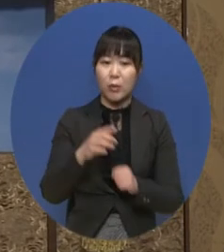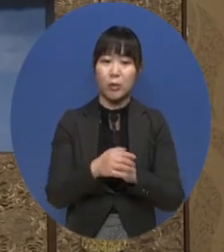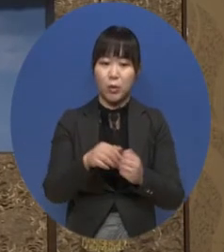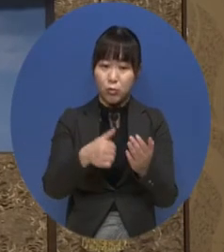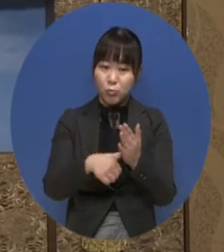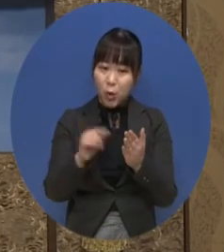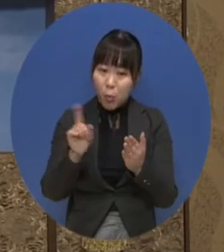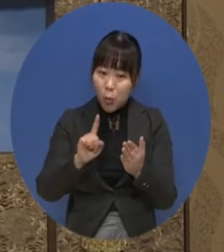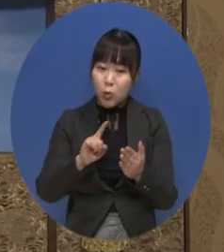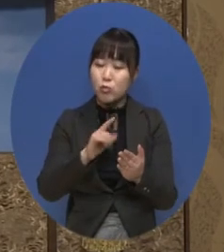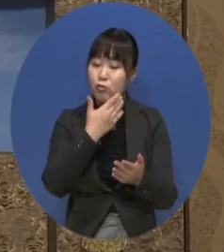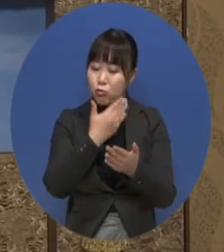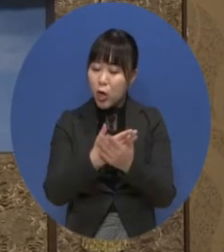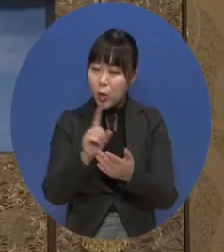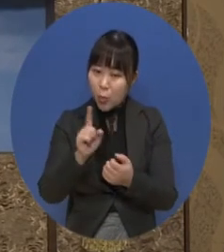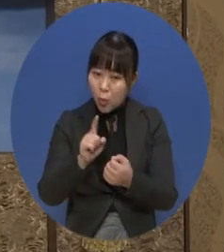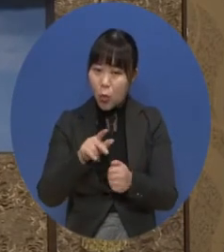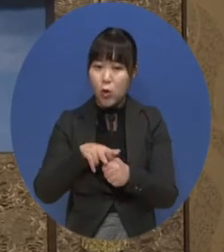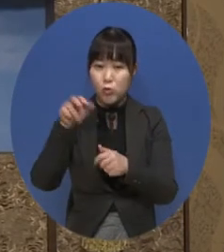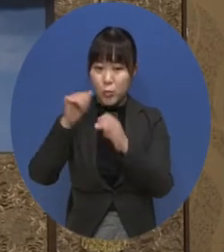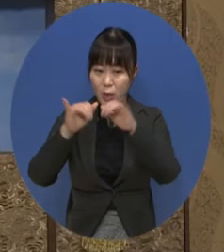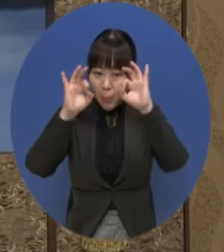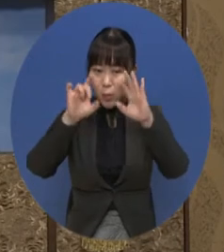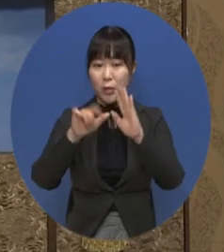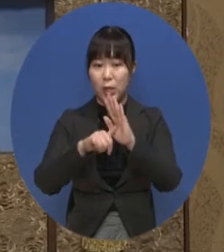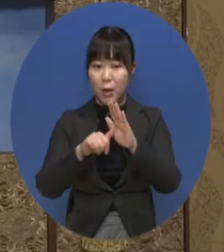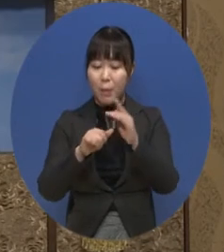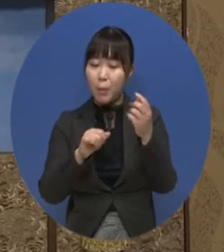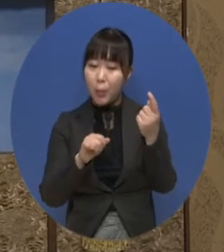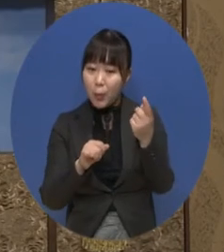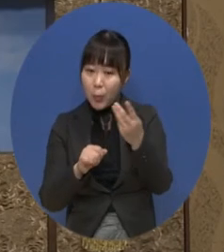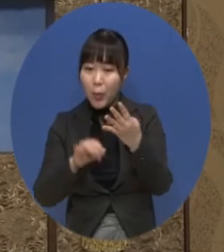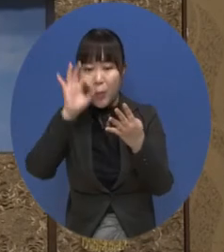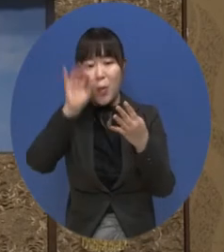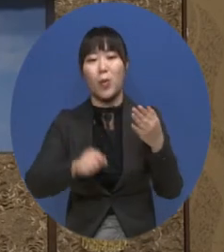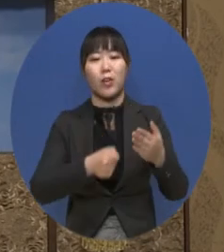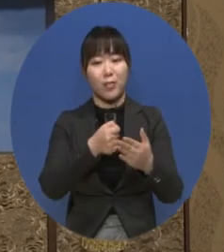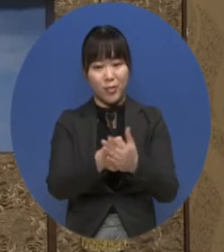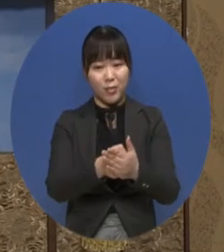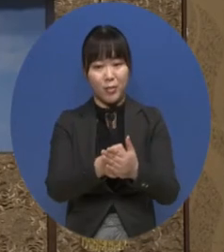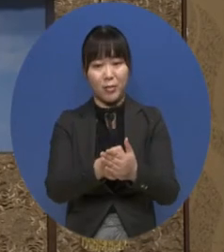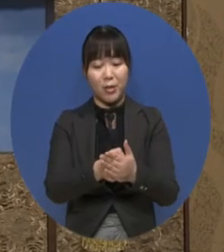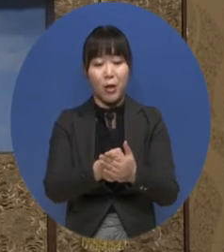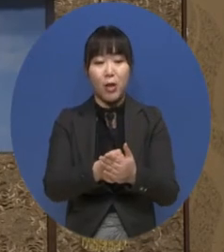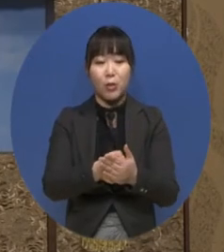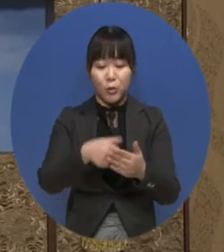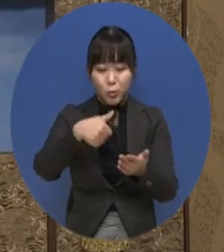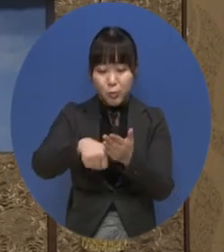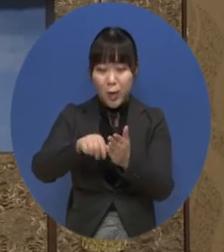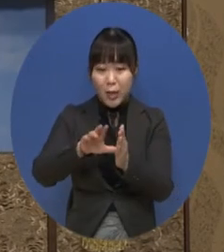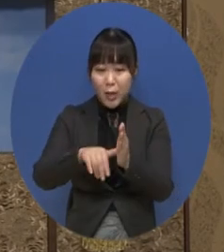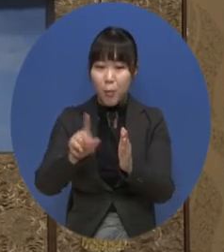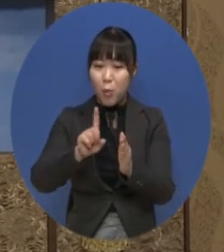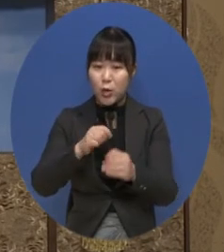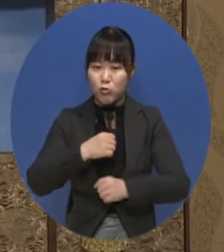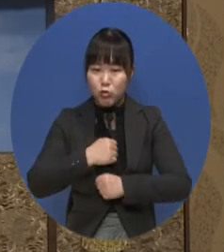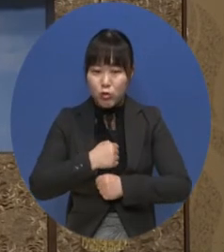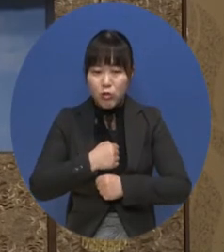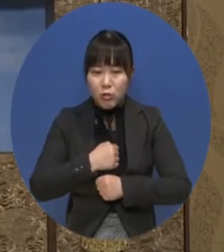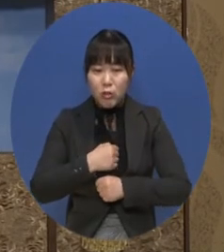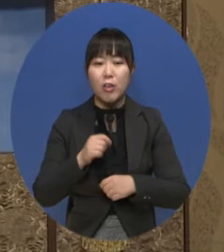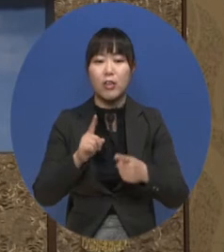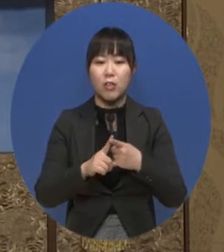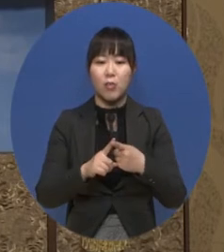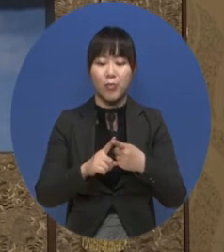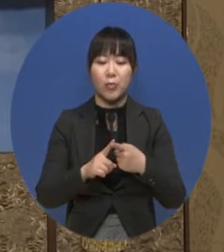투표가 무엇이고 왜 중요하고 후보자를 볼 때는 이런 걸 보고 결정을 하면 되고 투표소에 갔을 때는 무엇을 주의하면 된다라는